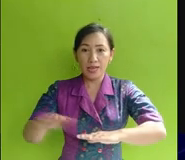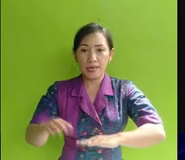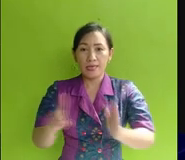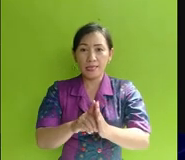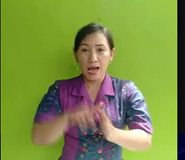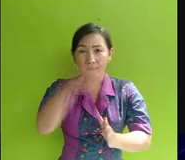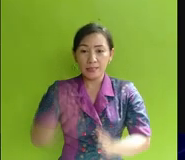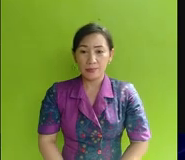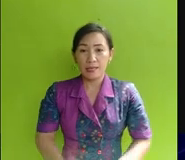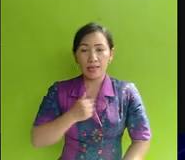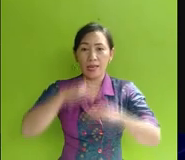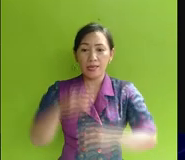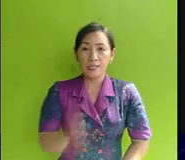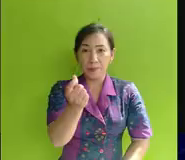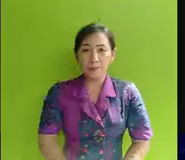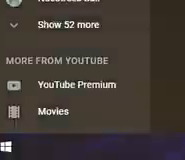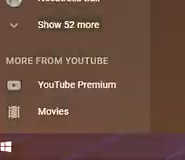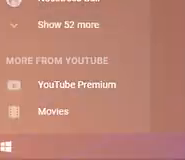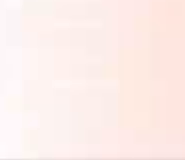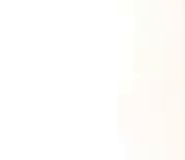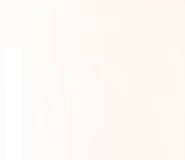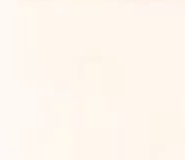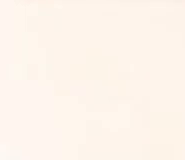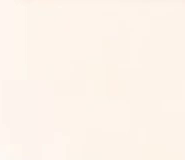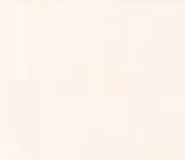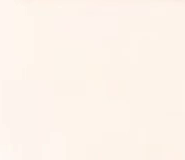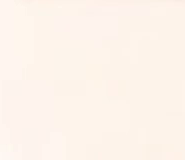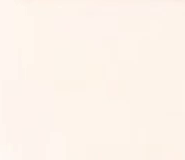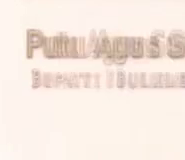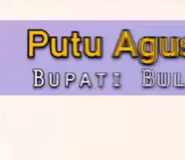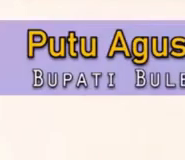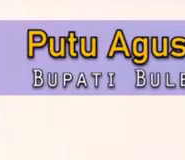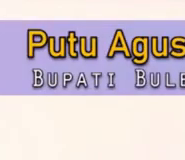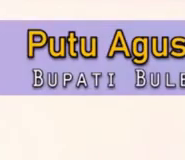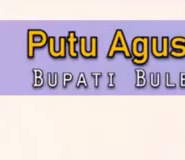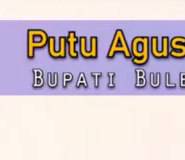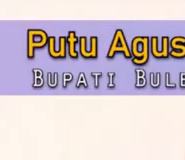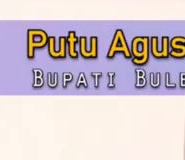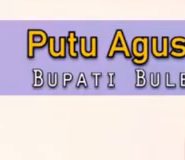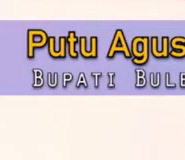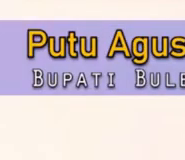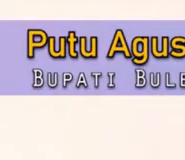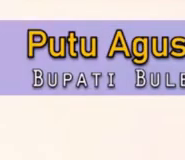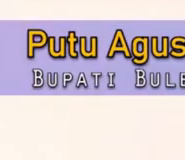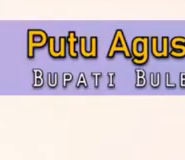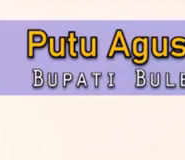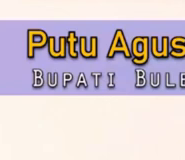cepat ditindaklanjuti oleh pihak terkait. Saya Putarus Raniana selaku